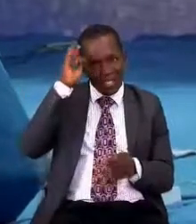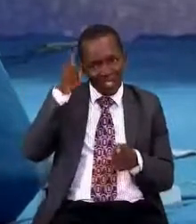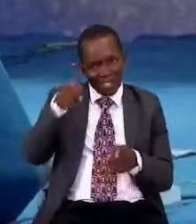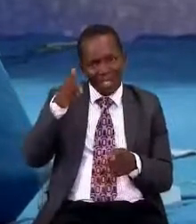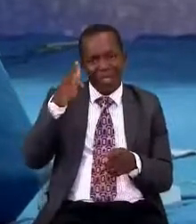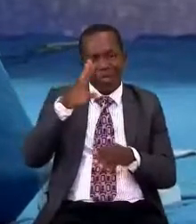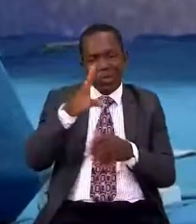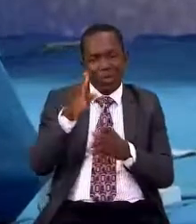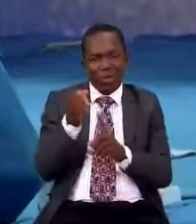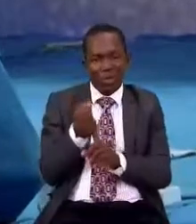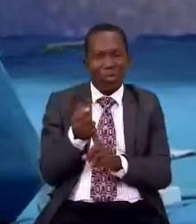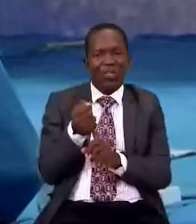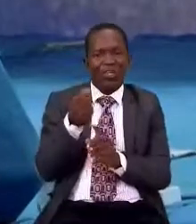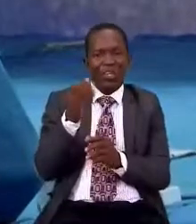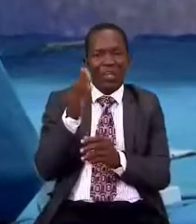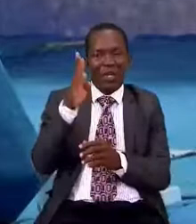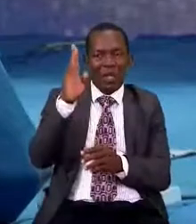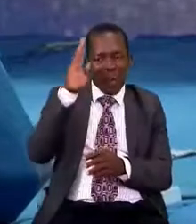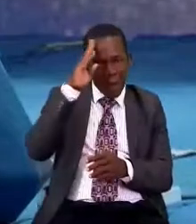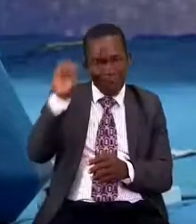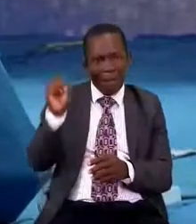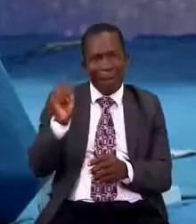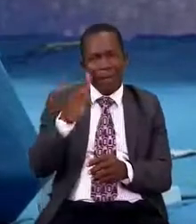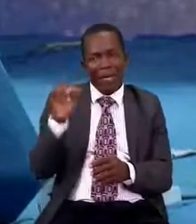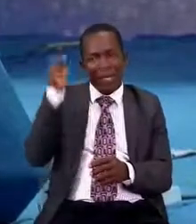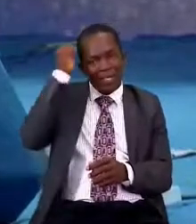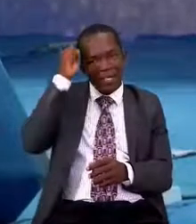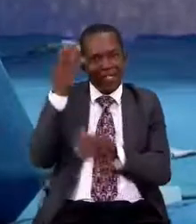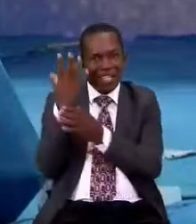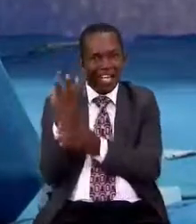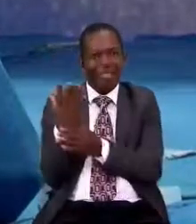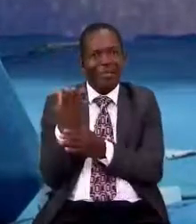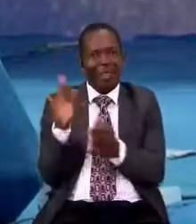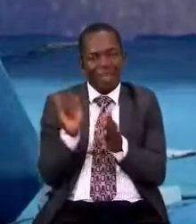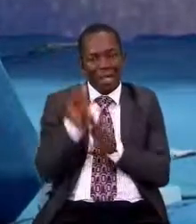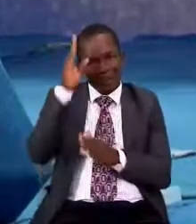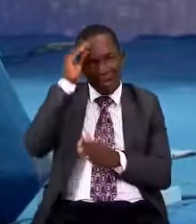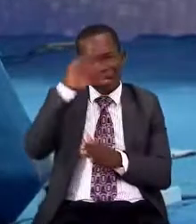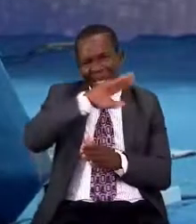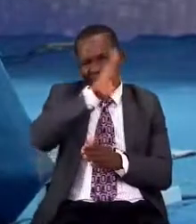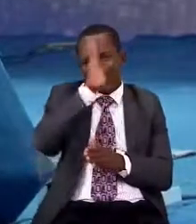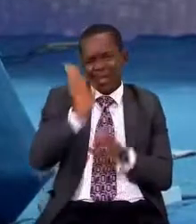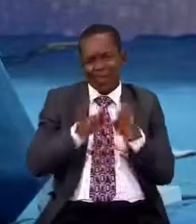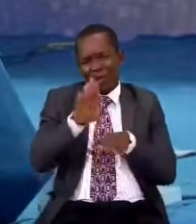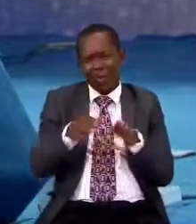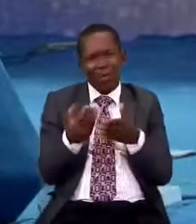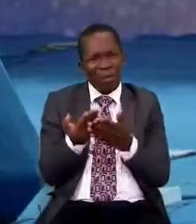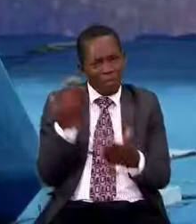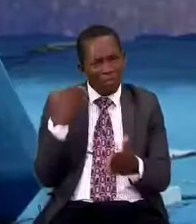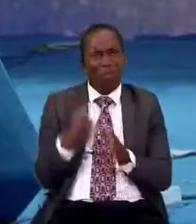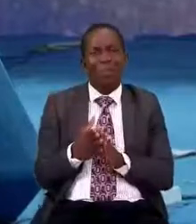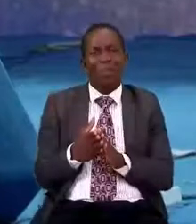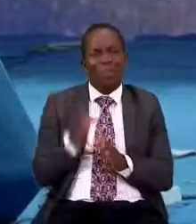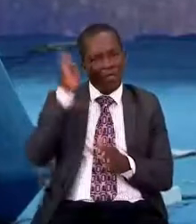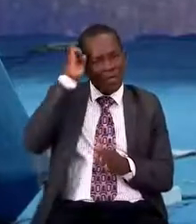marché, parce qu'il était boiteux de naissance et ne comprenait pas que